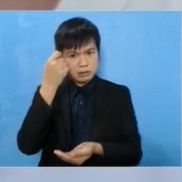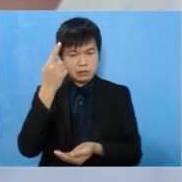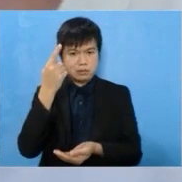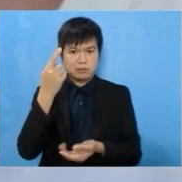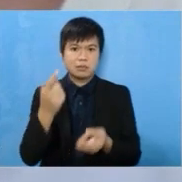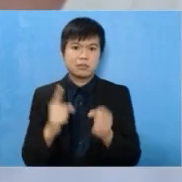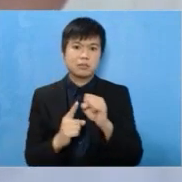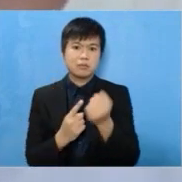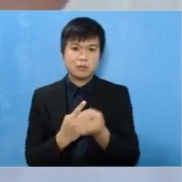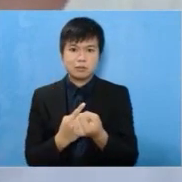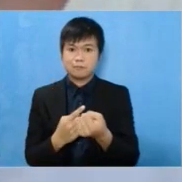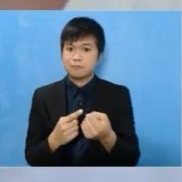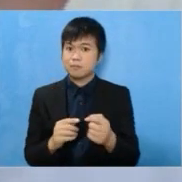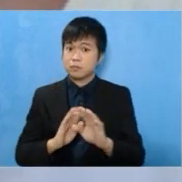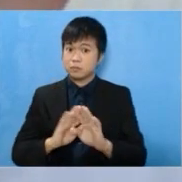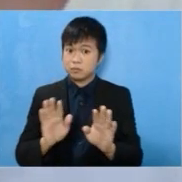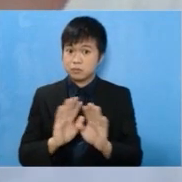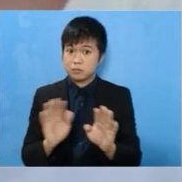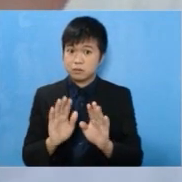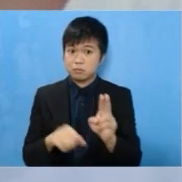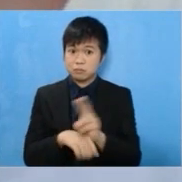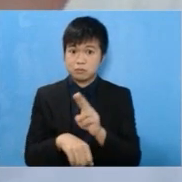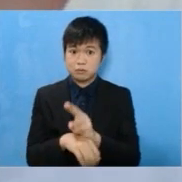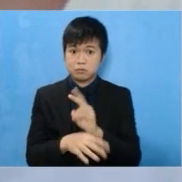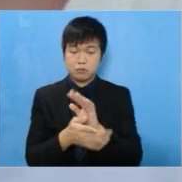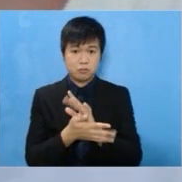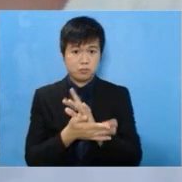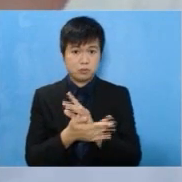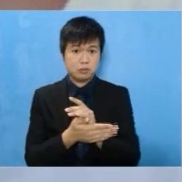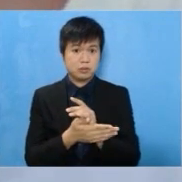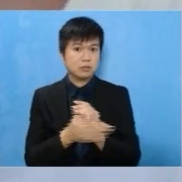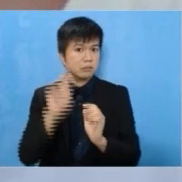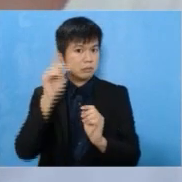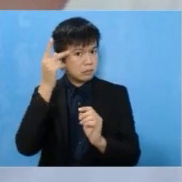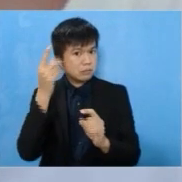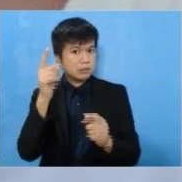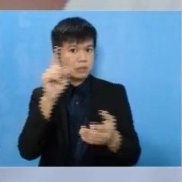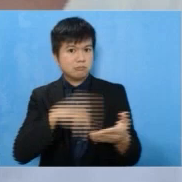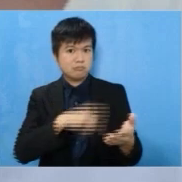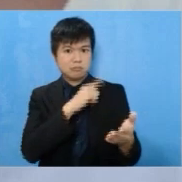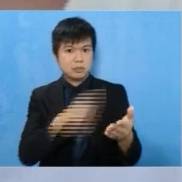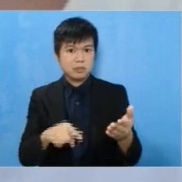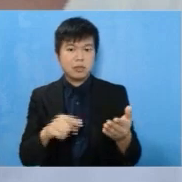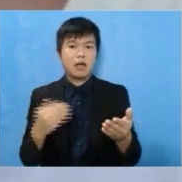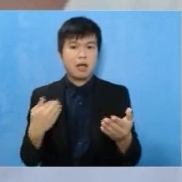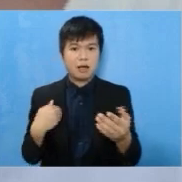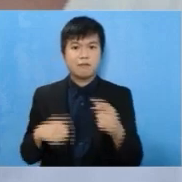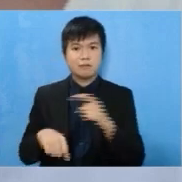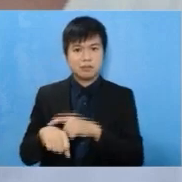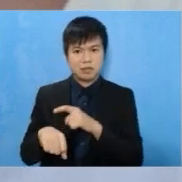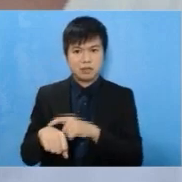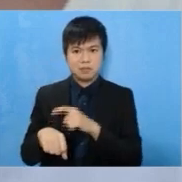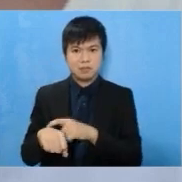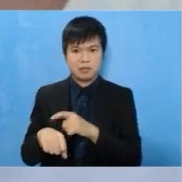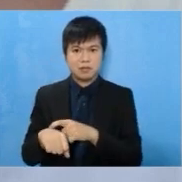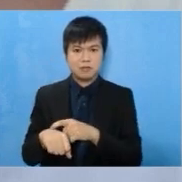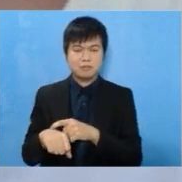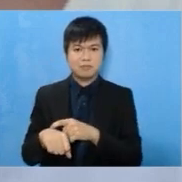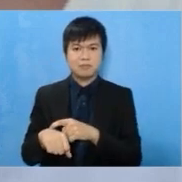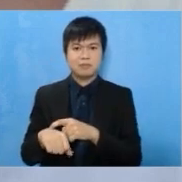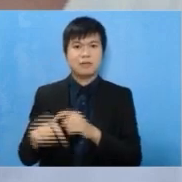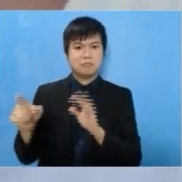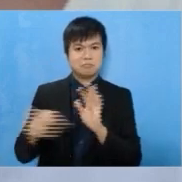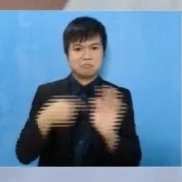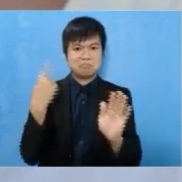VP Leni ang paggamit sa COVID issue sa pamumulitika. May tamang panahon daw para bumanat sa kanya si Robredo kung nagbabalak man daw ang bise